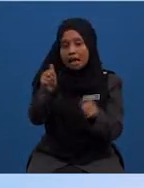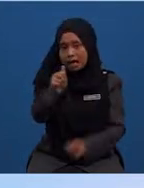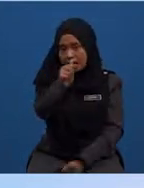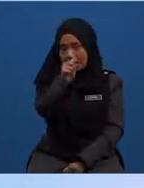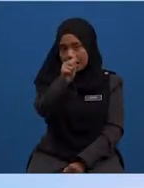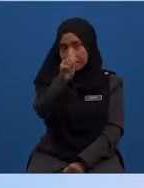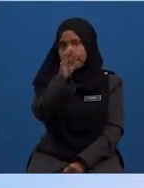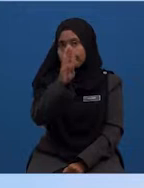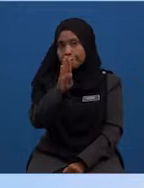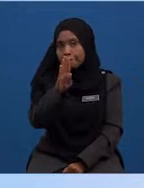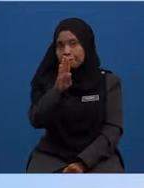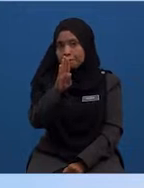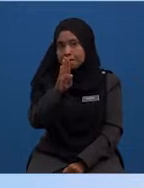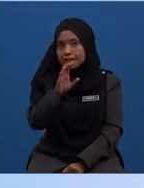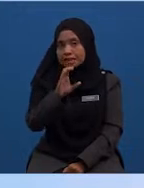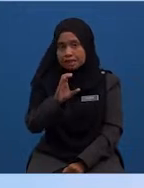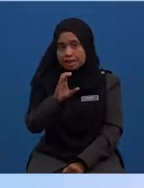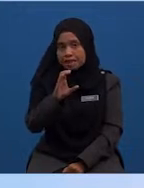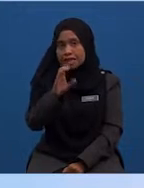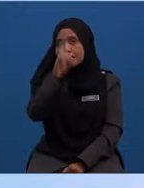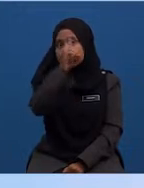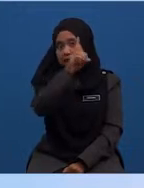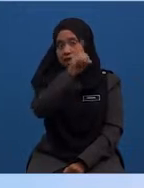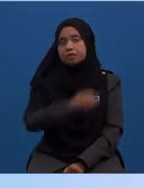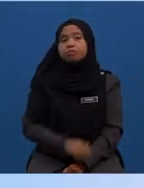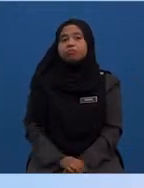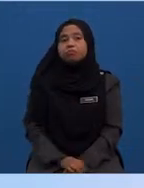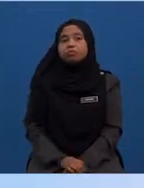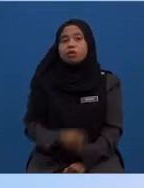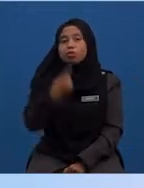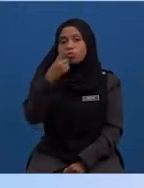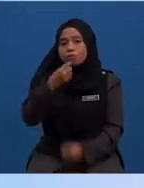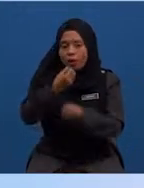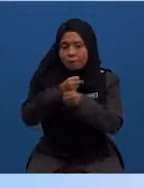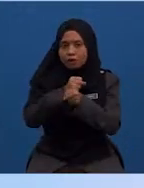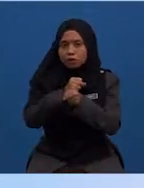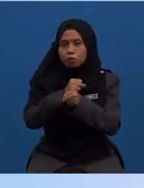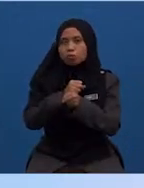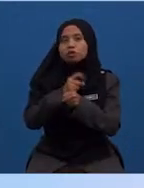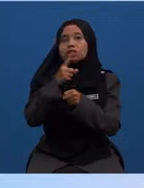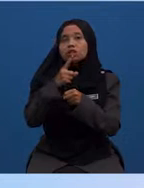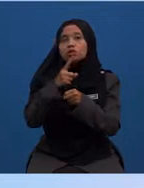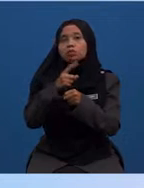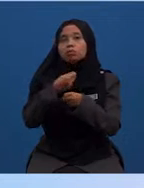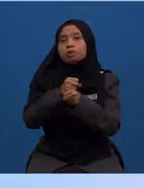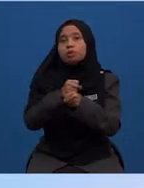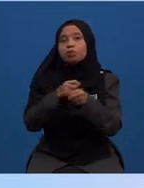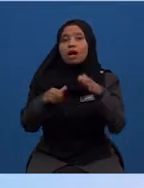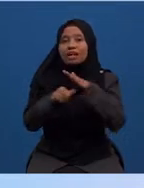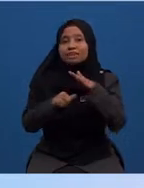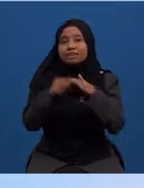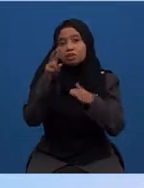A, B, C dan D bagi membentuk sebuah bentuk asas